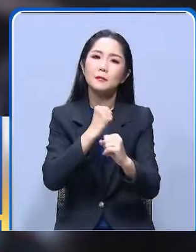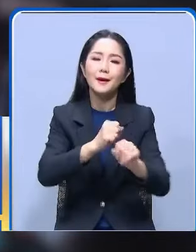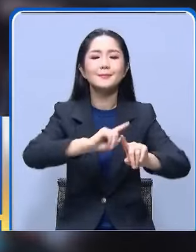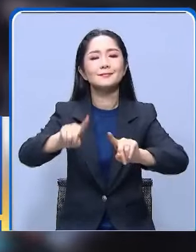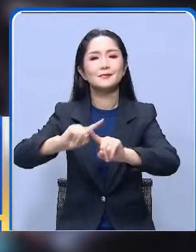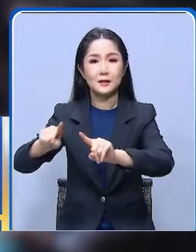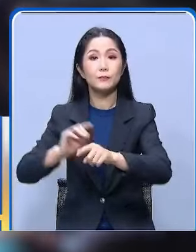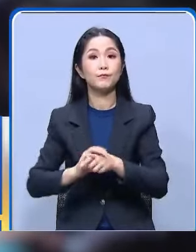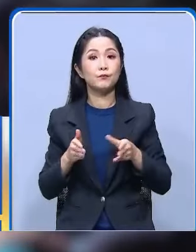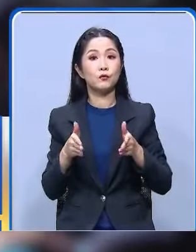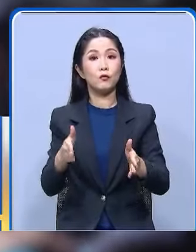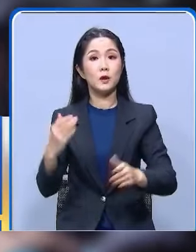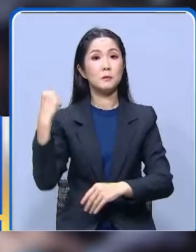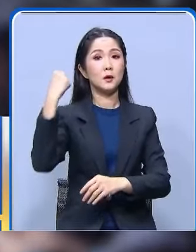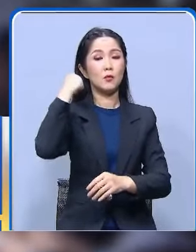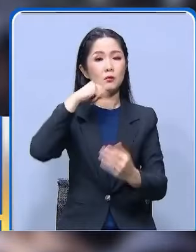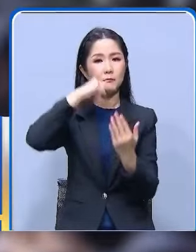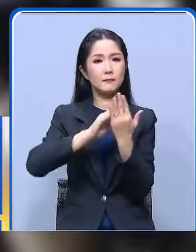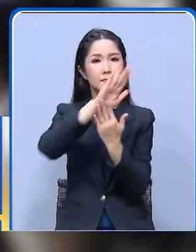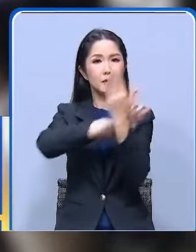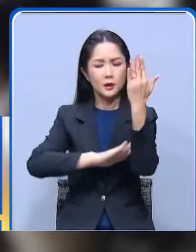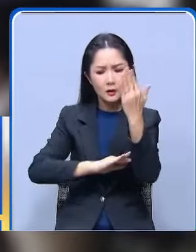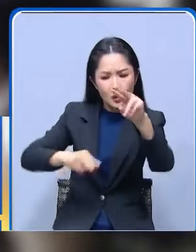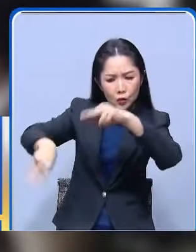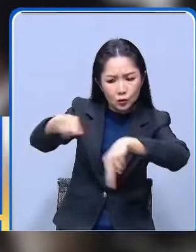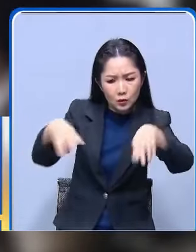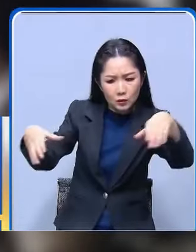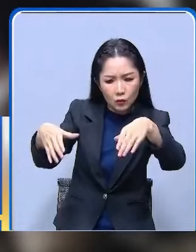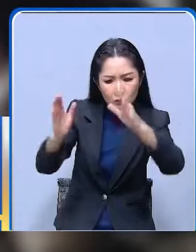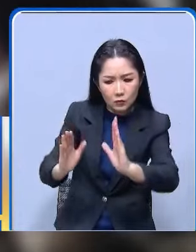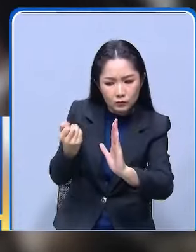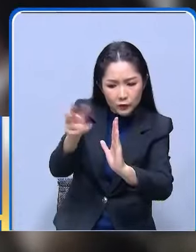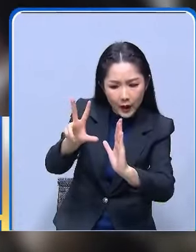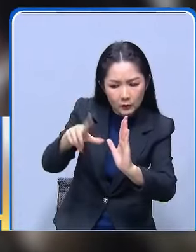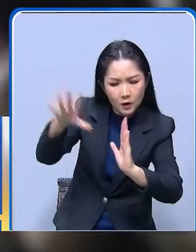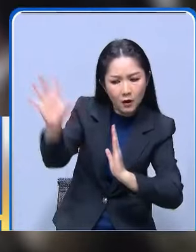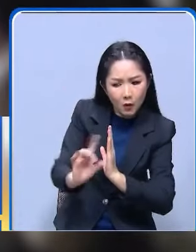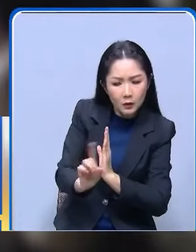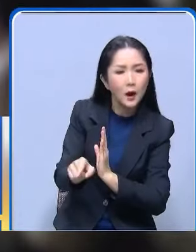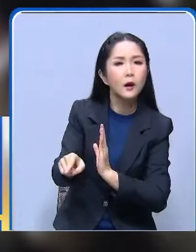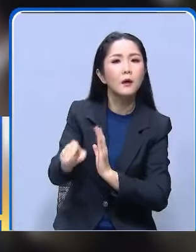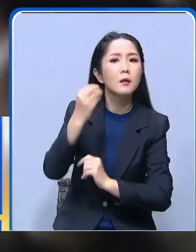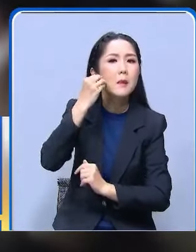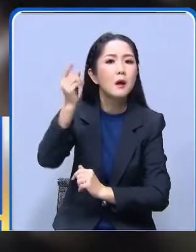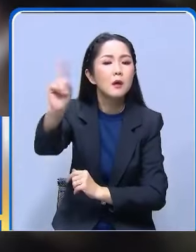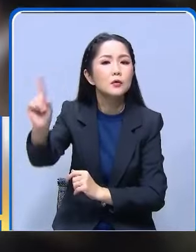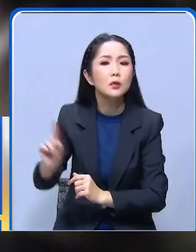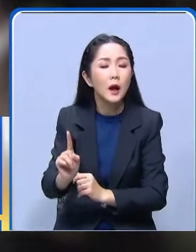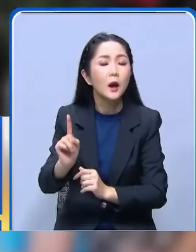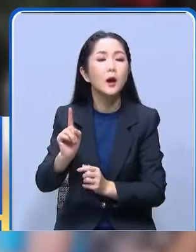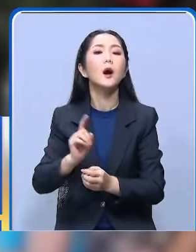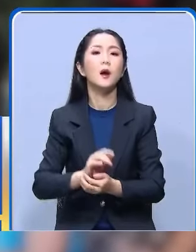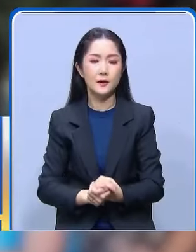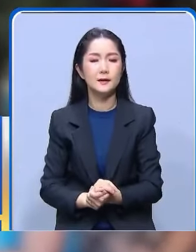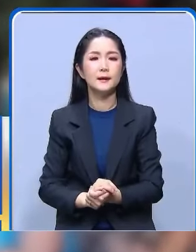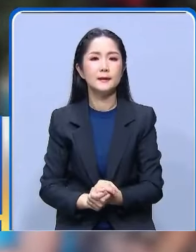คงกำลังตรวจสอบนะคะว่าชาวโรฮิงญาที่ถูกจับเนี่ยมาจากที่ไหนส่วนมากอาศัยอยู่ในรัฐยะไข่หรืออาร